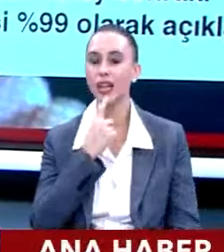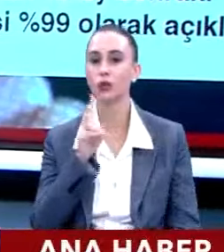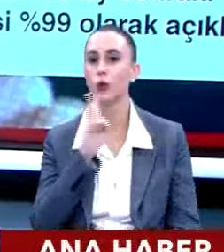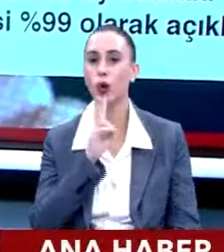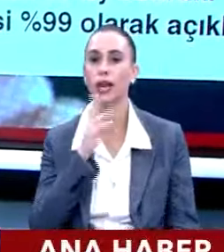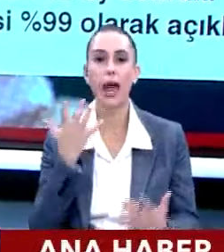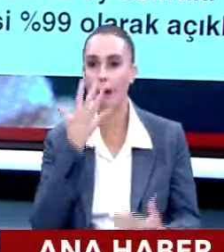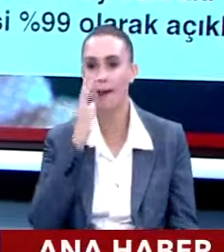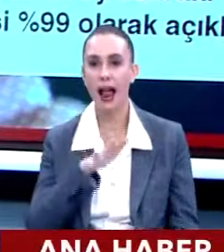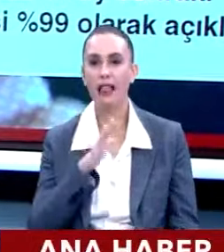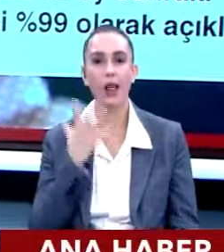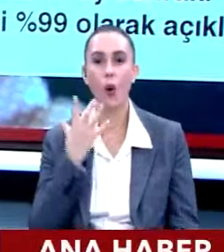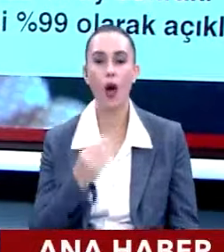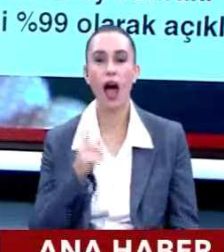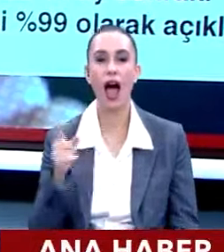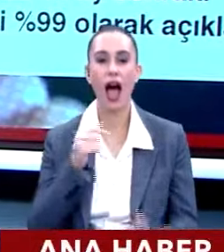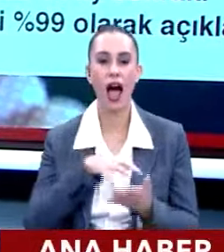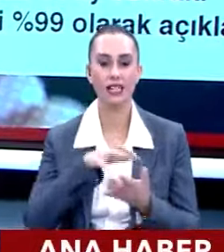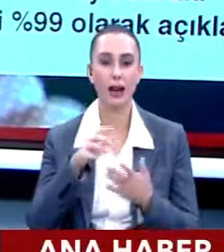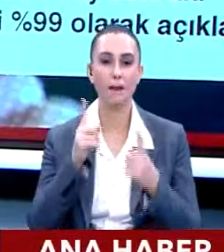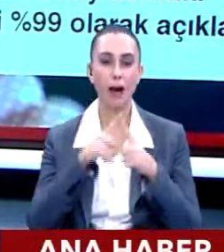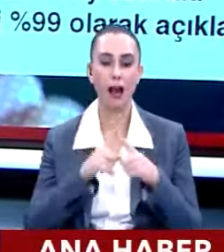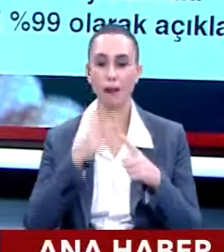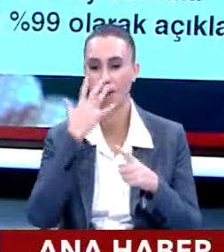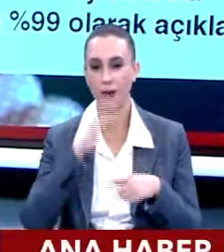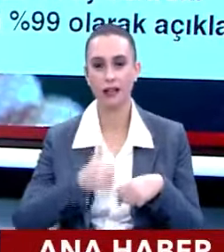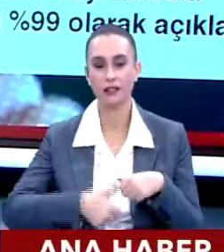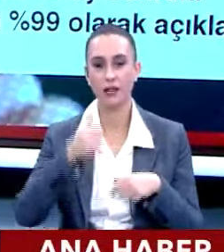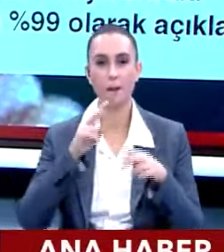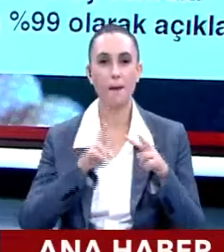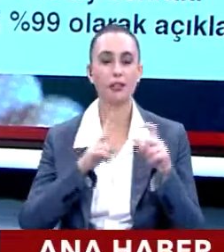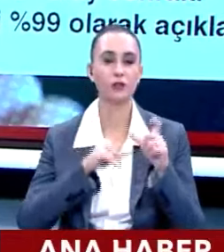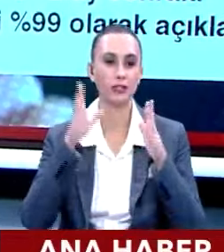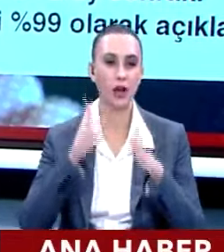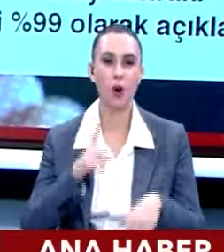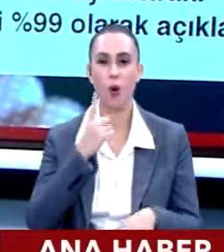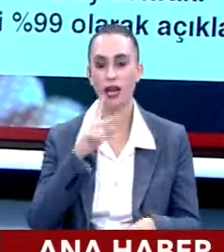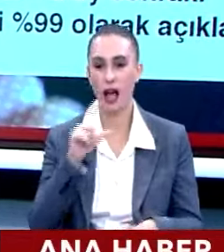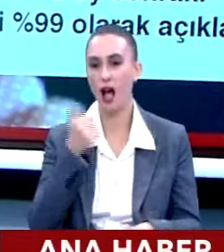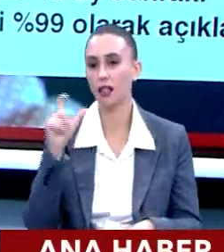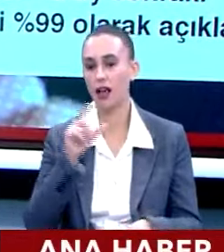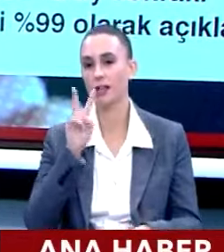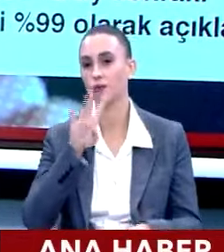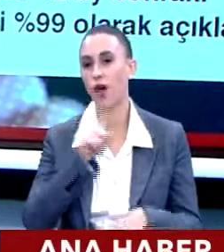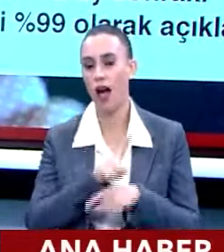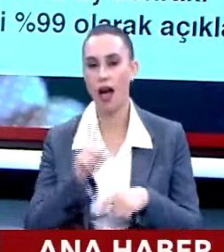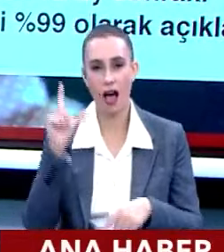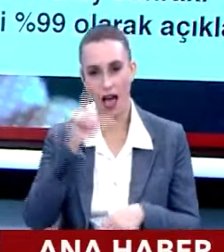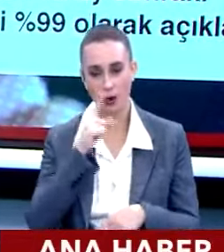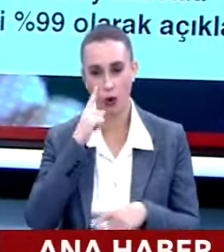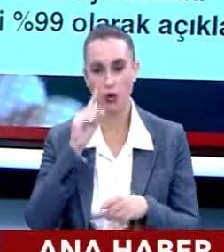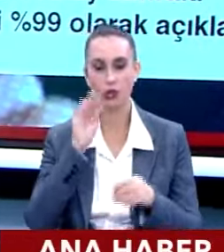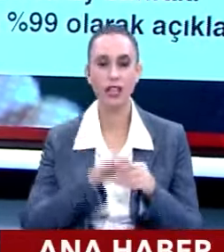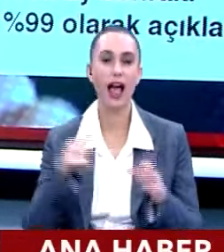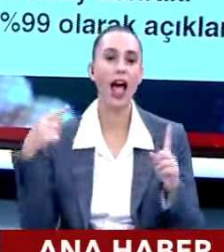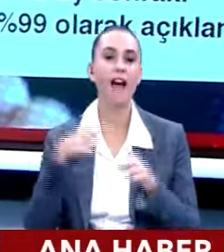olur enflasyon beklentisi, Hazine ve Maliye Bakanı Mehmet Şimşek'in bir açıklaması vardı. 6 aylık, 12 aylık, 24 aylık